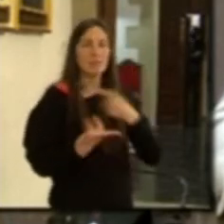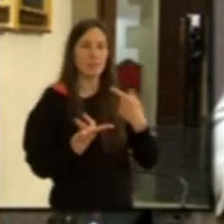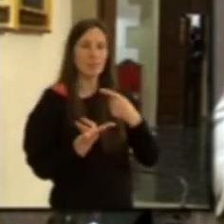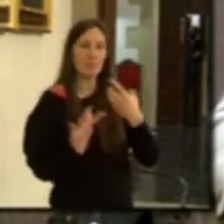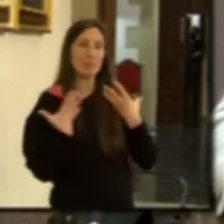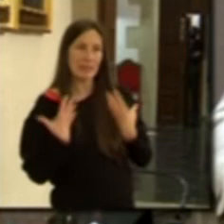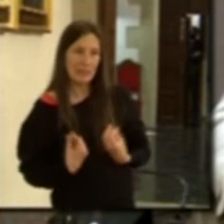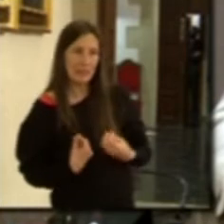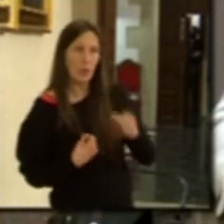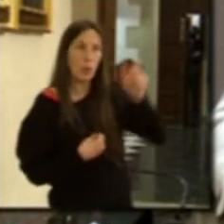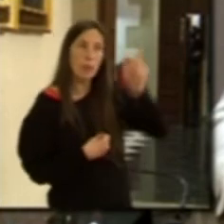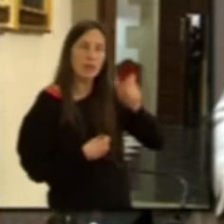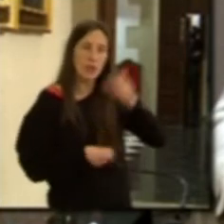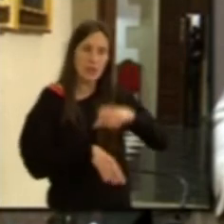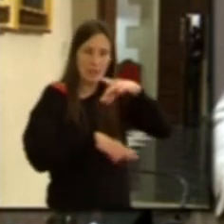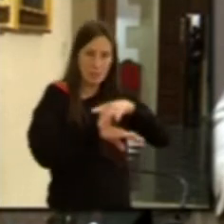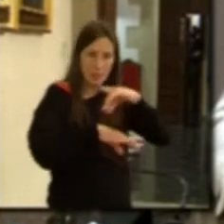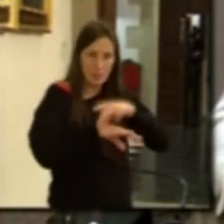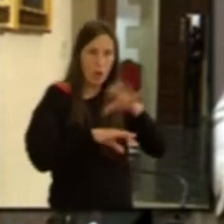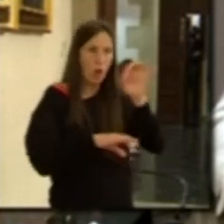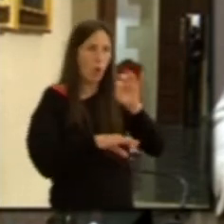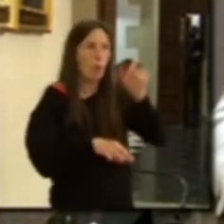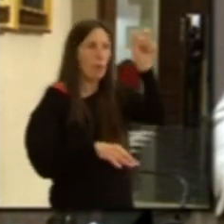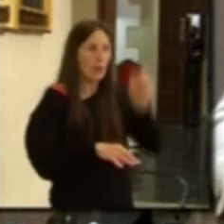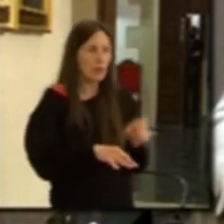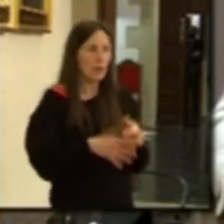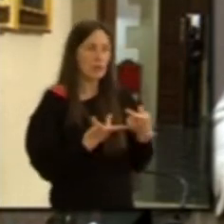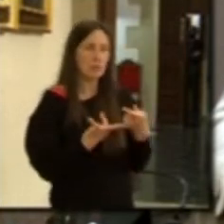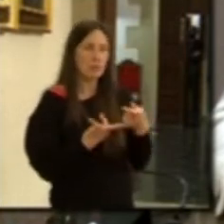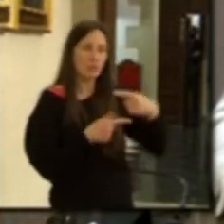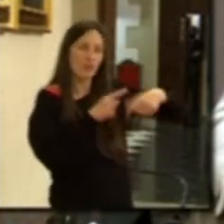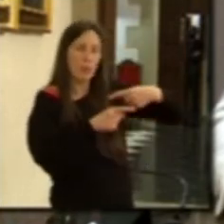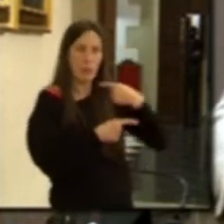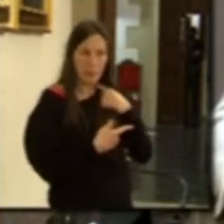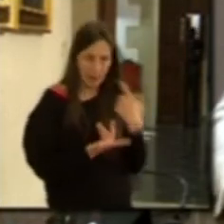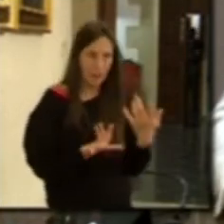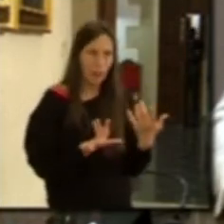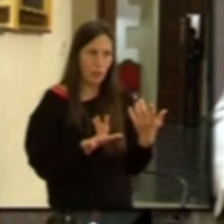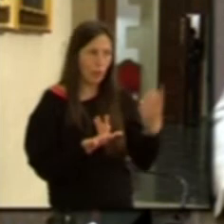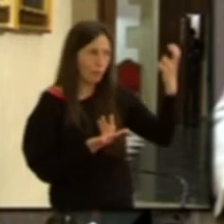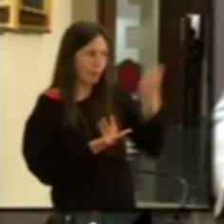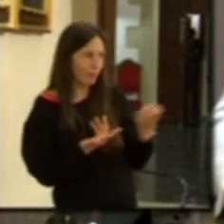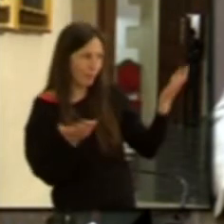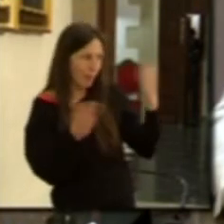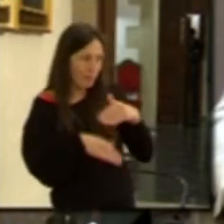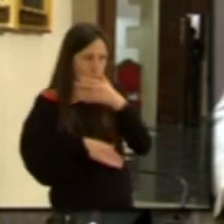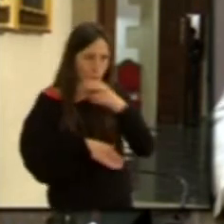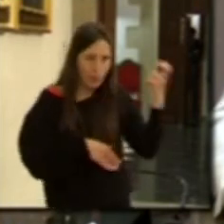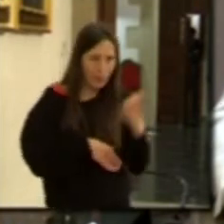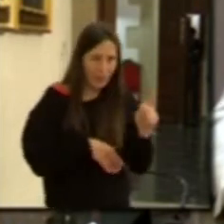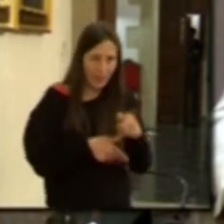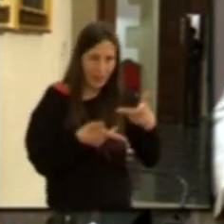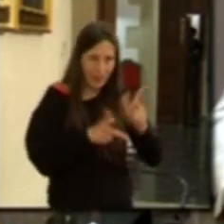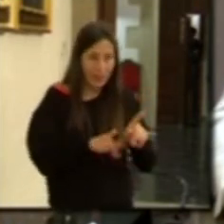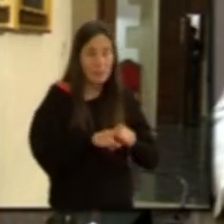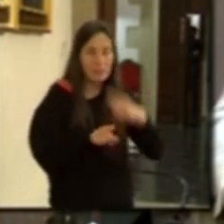estan malalts o que havien perdut familiars i, evidentment, molts biguetans que potser aquest any haguessin estat aquí doncs, degut a la Covid no hi podran ser, evidentment, un record